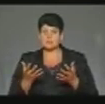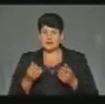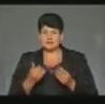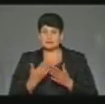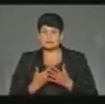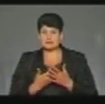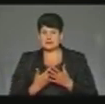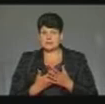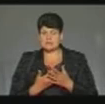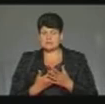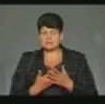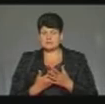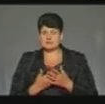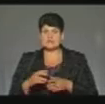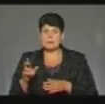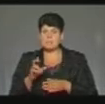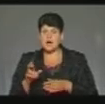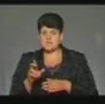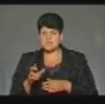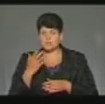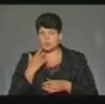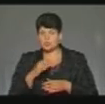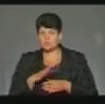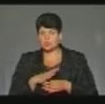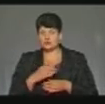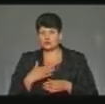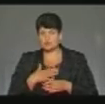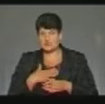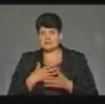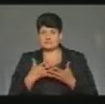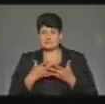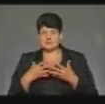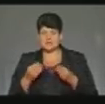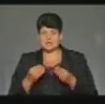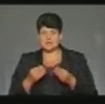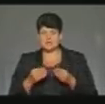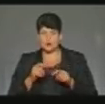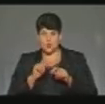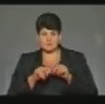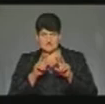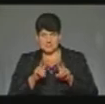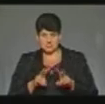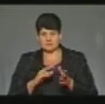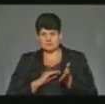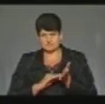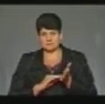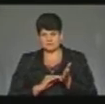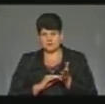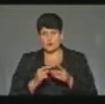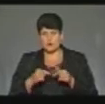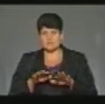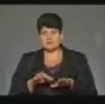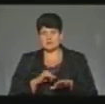статистику за березень, коли було у нас весняно комісійне обстеження, ми дали приписи органам